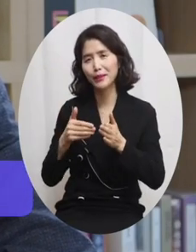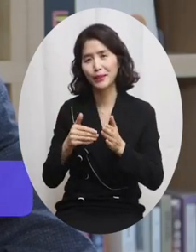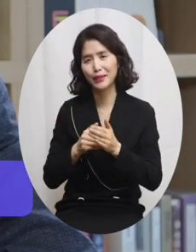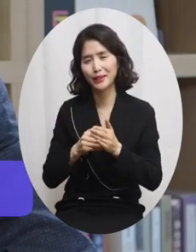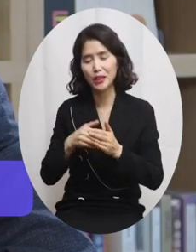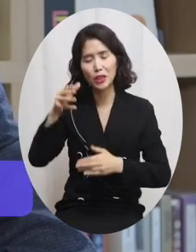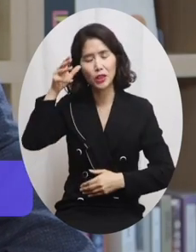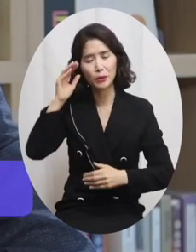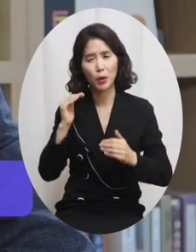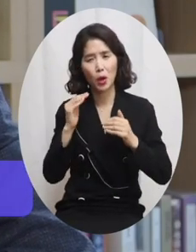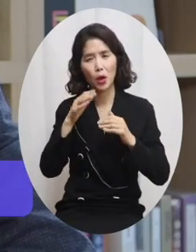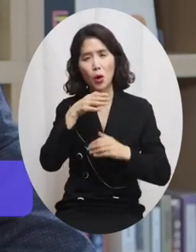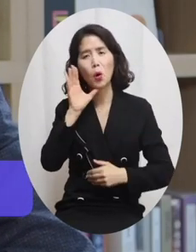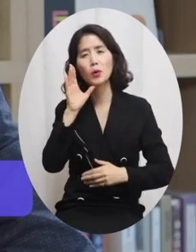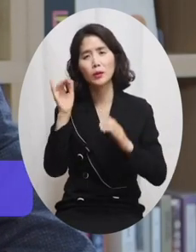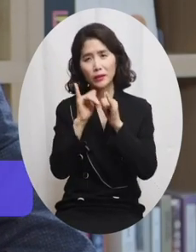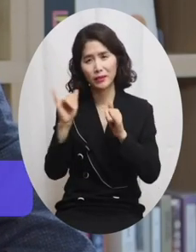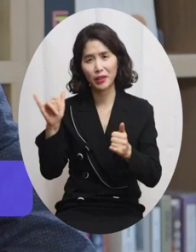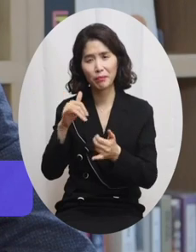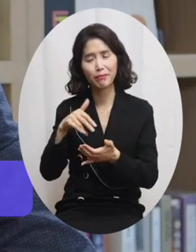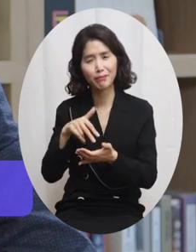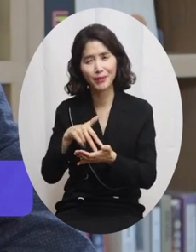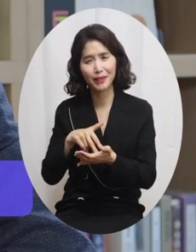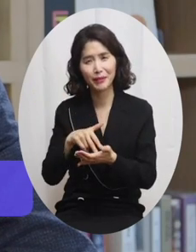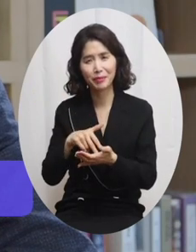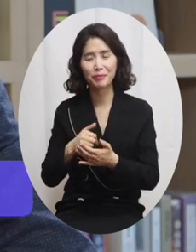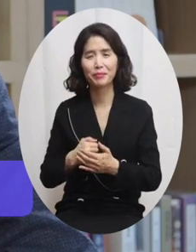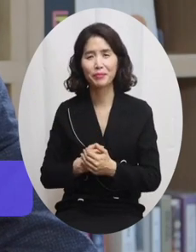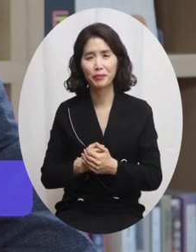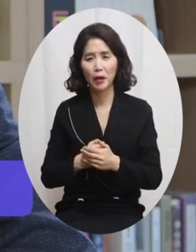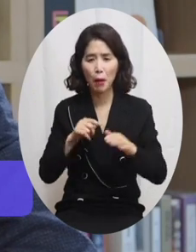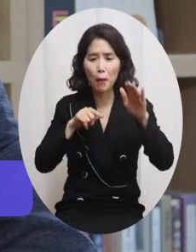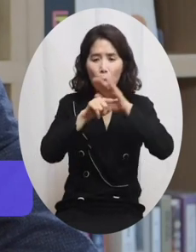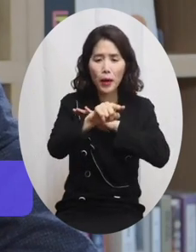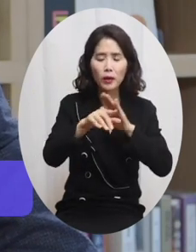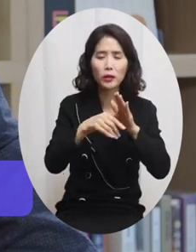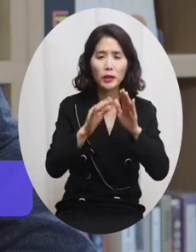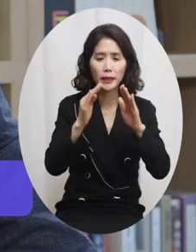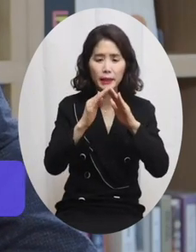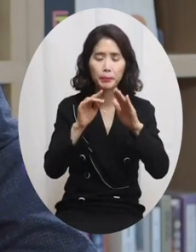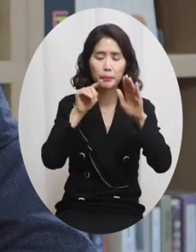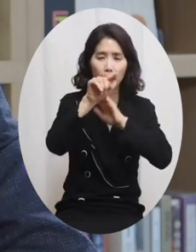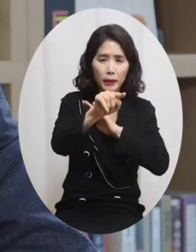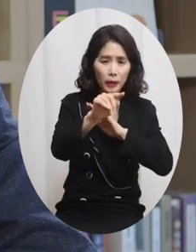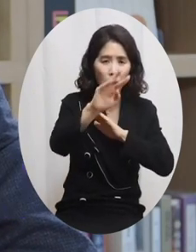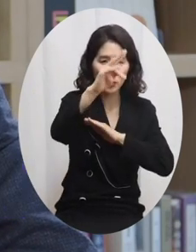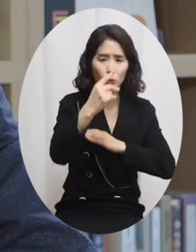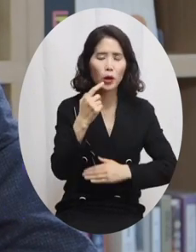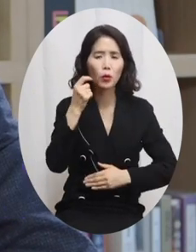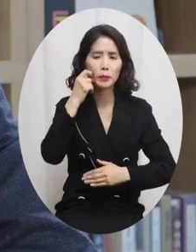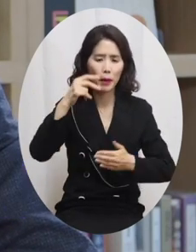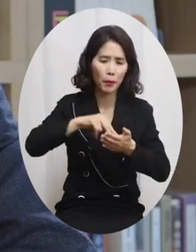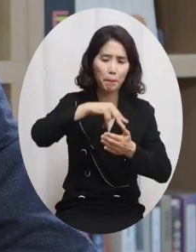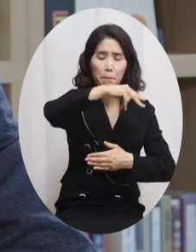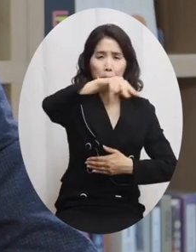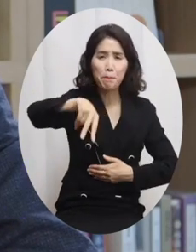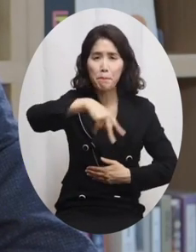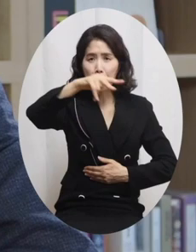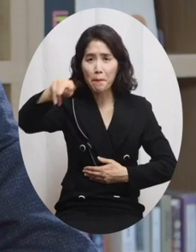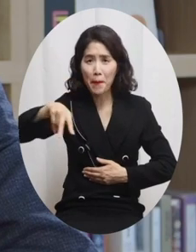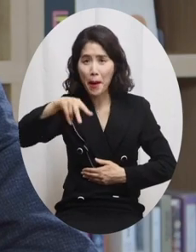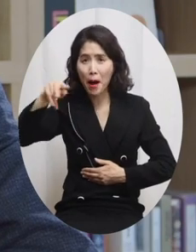치매 어르신들이 그 밖에 나가셨다 집을 잃어버리시잖아요. 네. 그래서